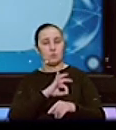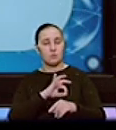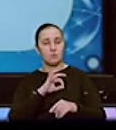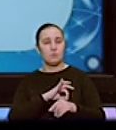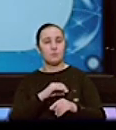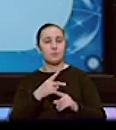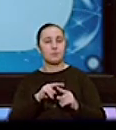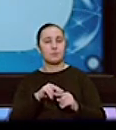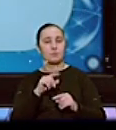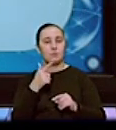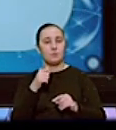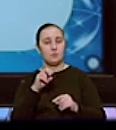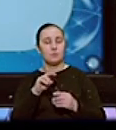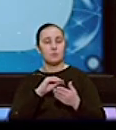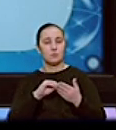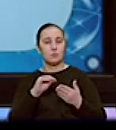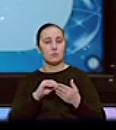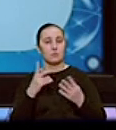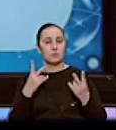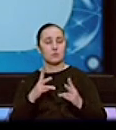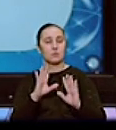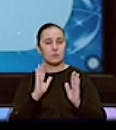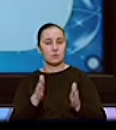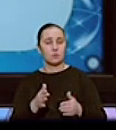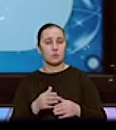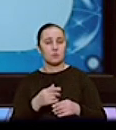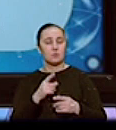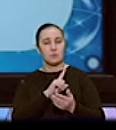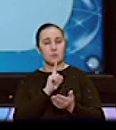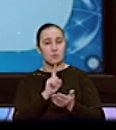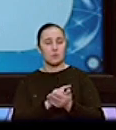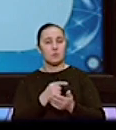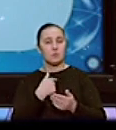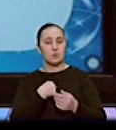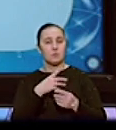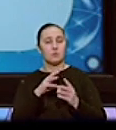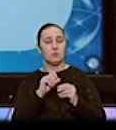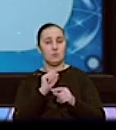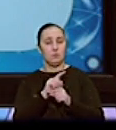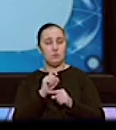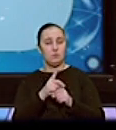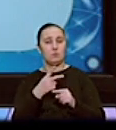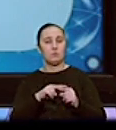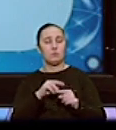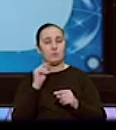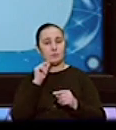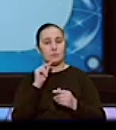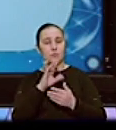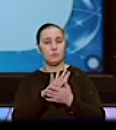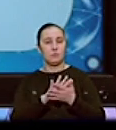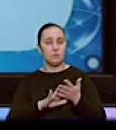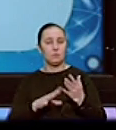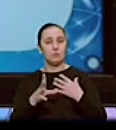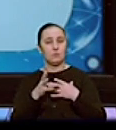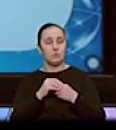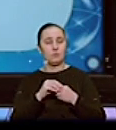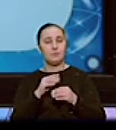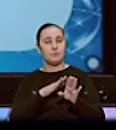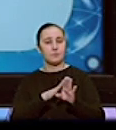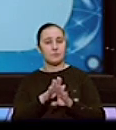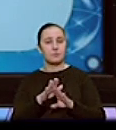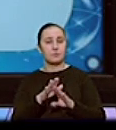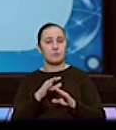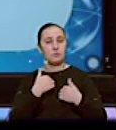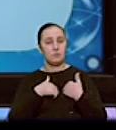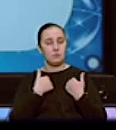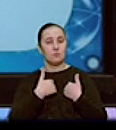qo'llab gap tuzishingiz kerak bo'ladi. Albatta, biz bunday topshiriqlarni dars davomida sizlar bilan